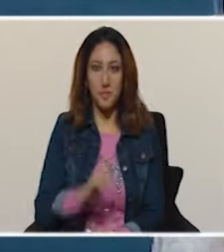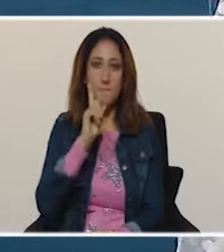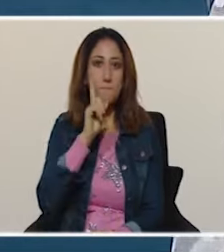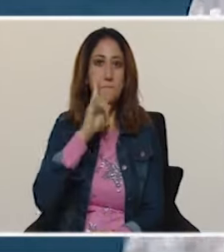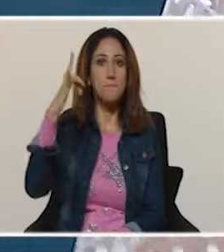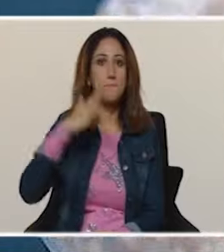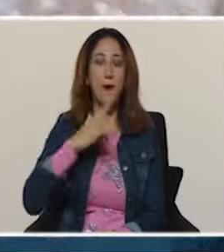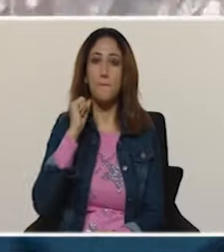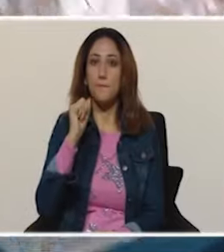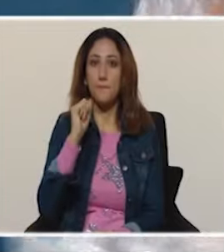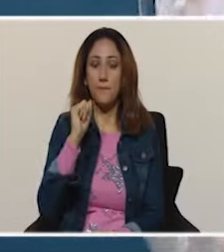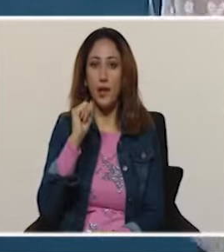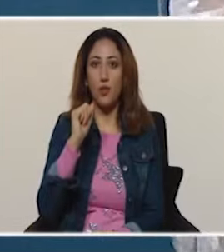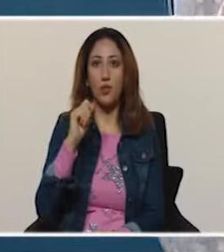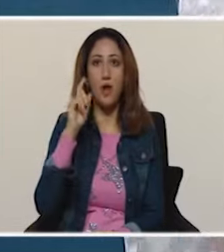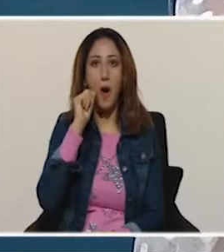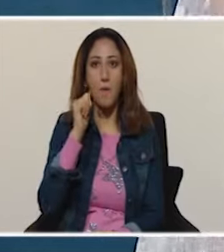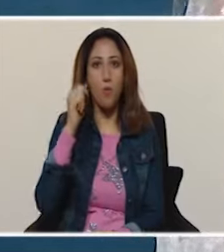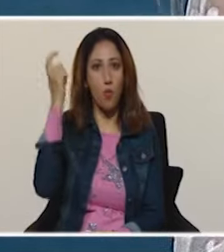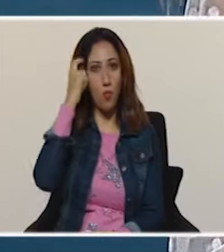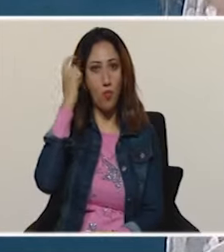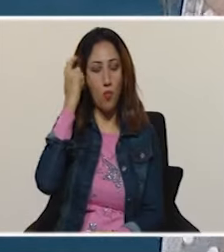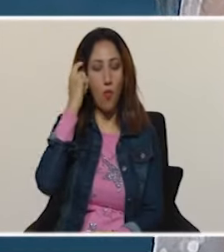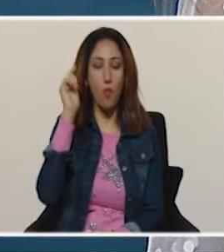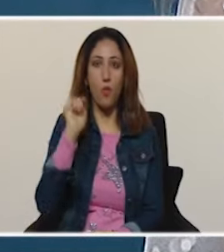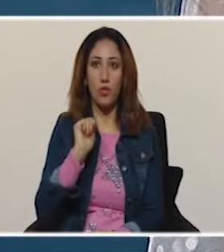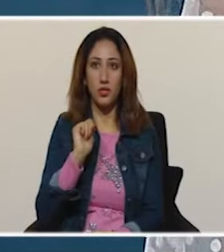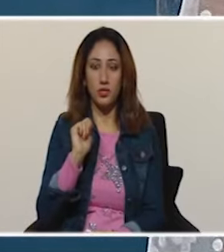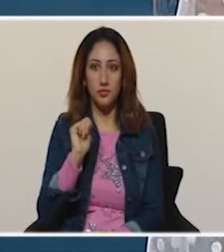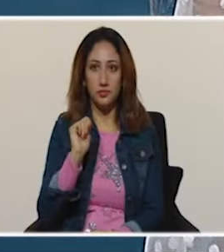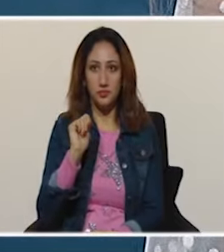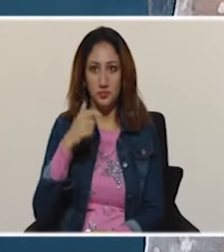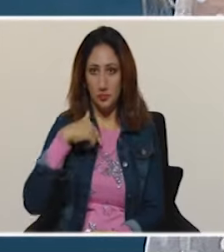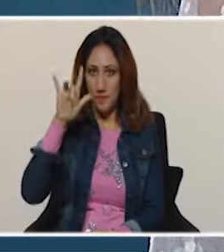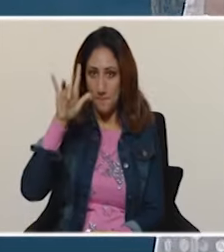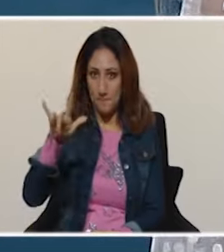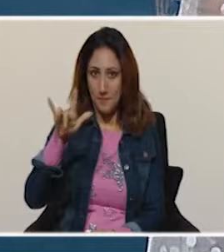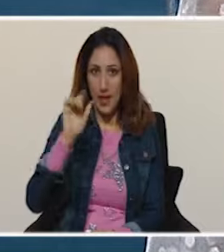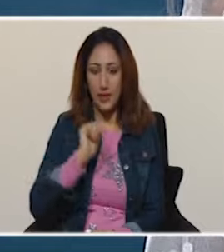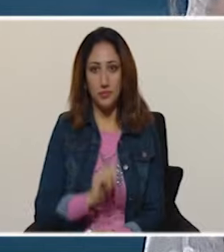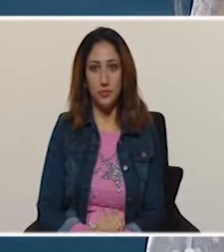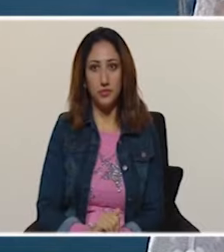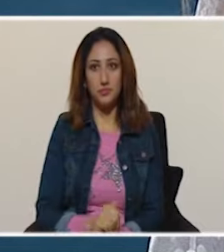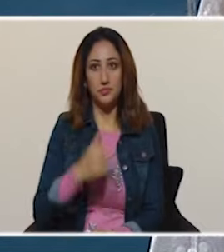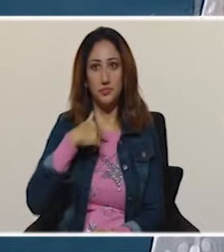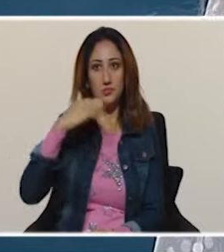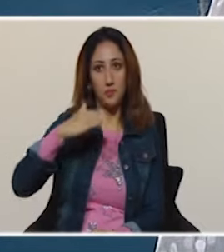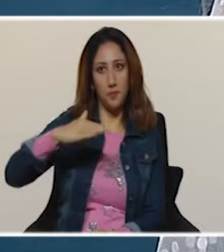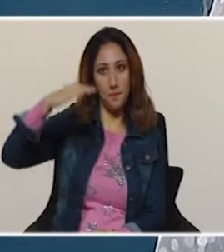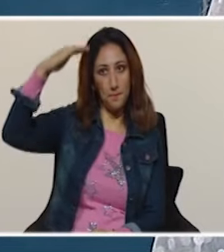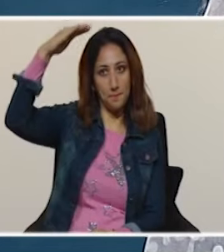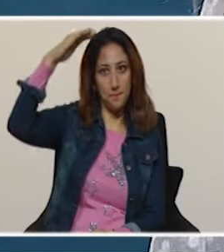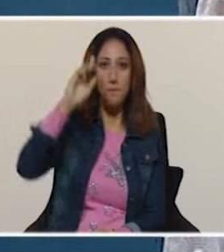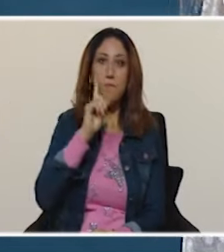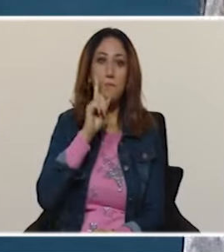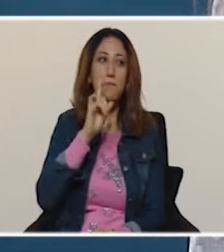من العاطفة، وبابا عاقل، فأنا عندي نص من الاثنين. يمكن ماما بهالعمر الواحد بحب أمه أكتر، بس لما بتكبر طبعاً بتعرف إنه البنت